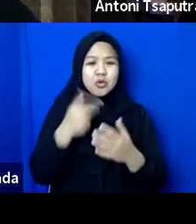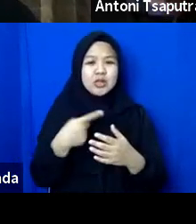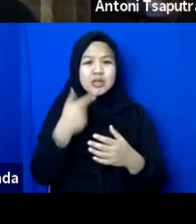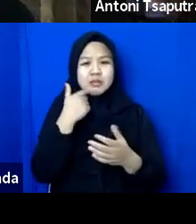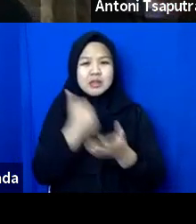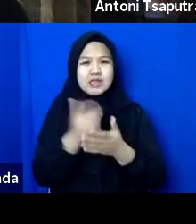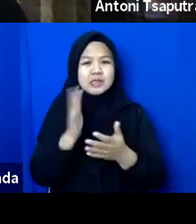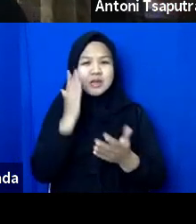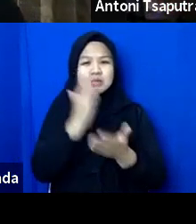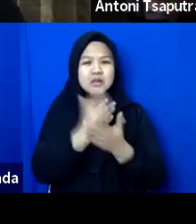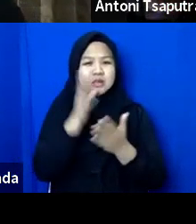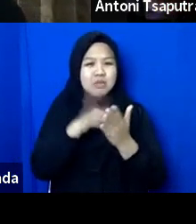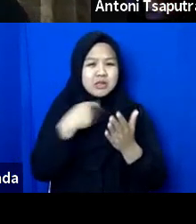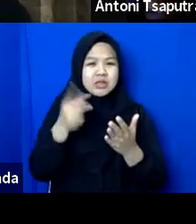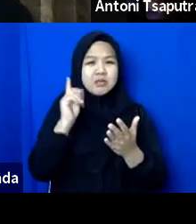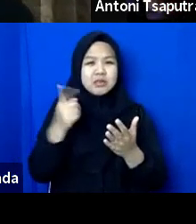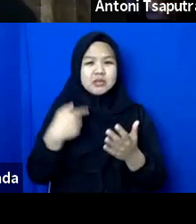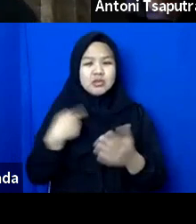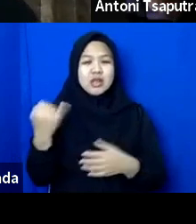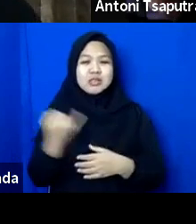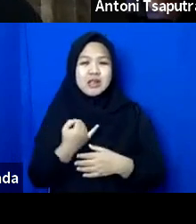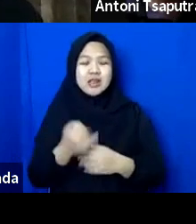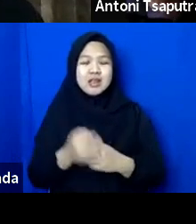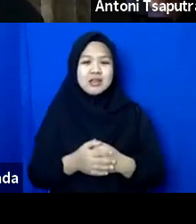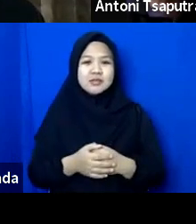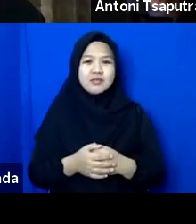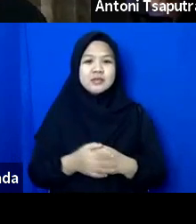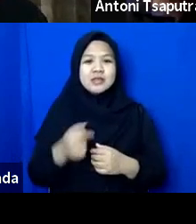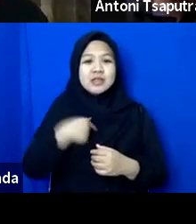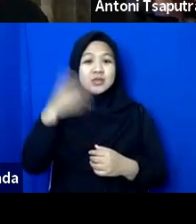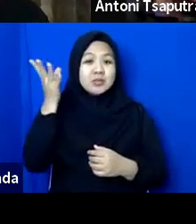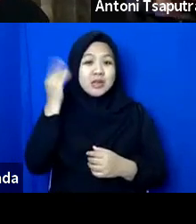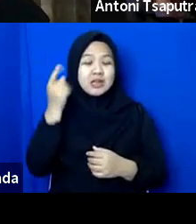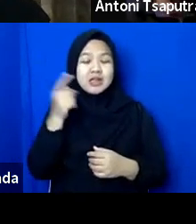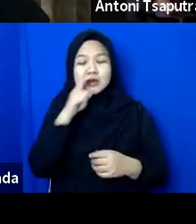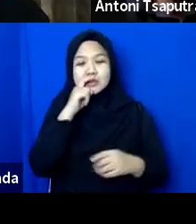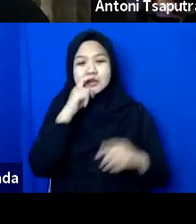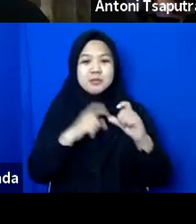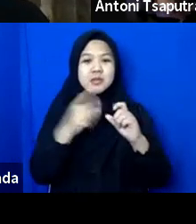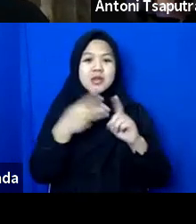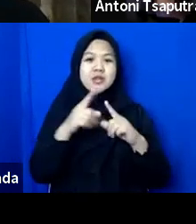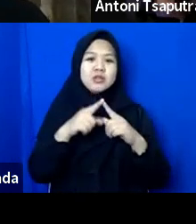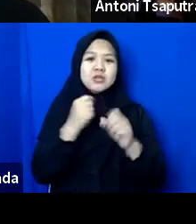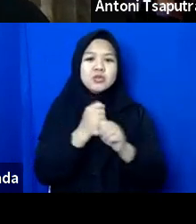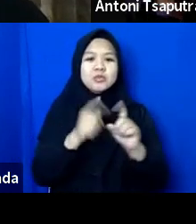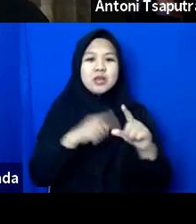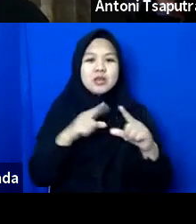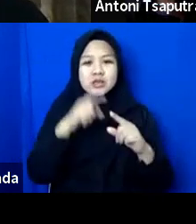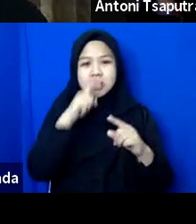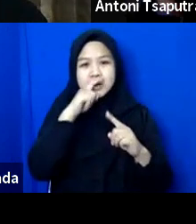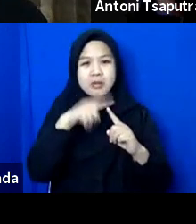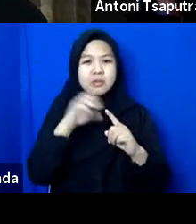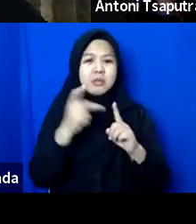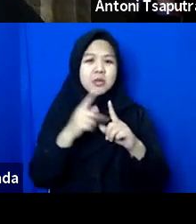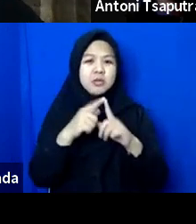akan dapetin jangan berhenti belanja kita pasti punya kesalahan ayat tadi PSM dengarkan tuh pak Subagya gitu patola